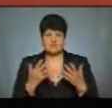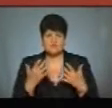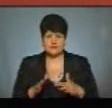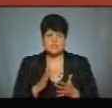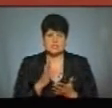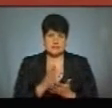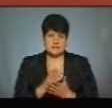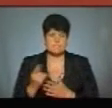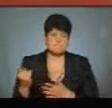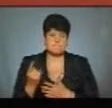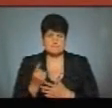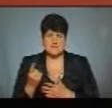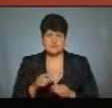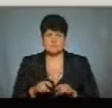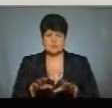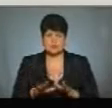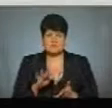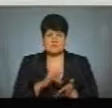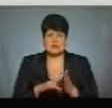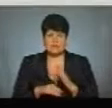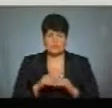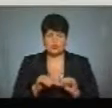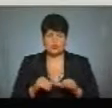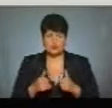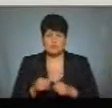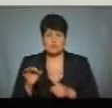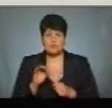діяльність. Вже є перші постанови Центральної виборчої